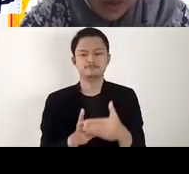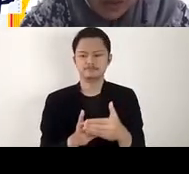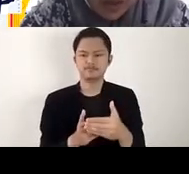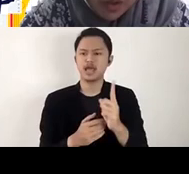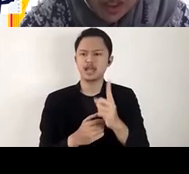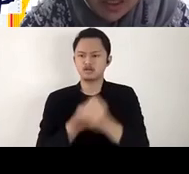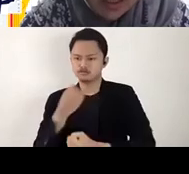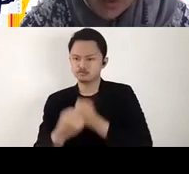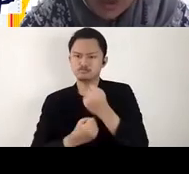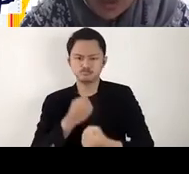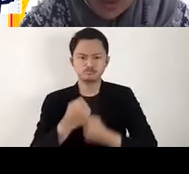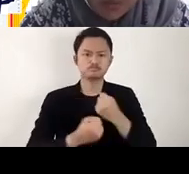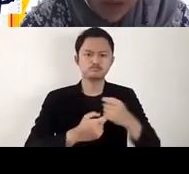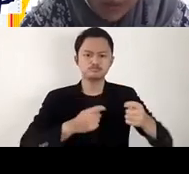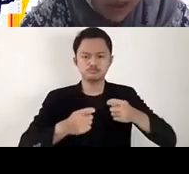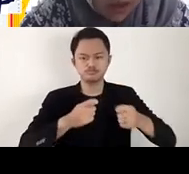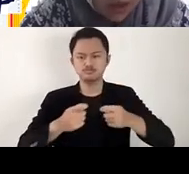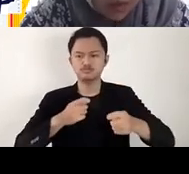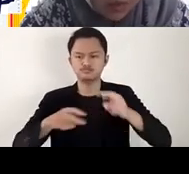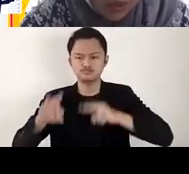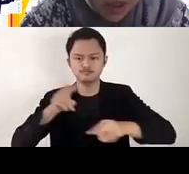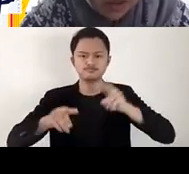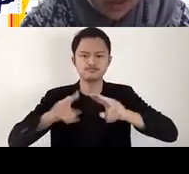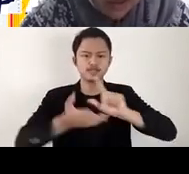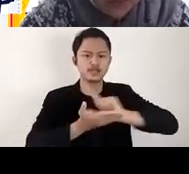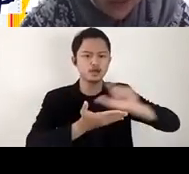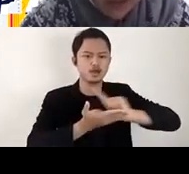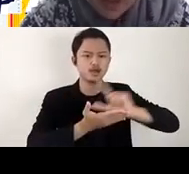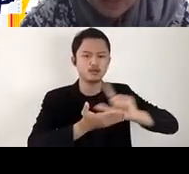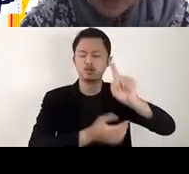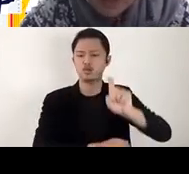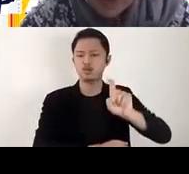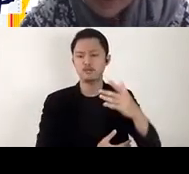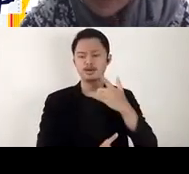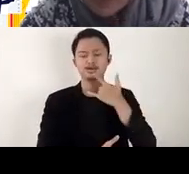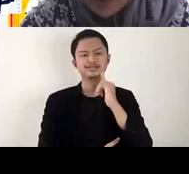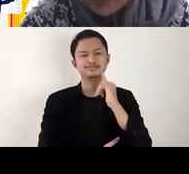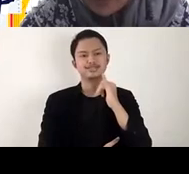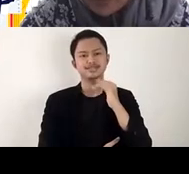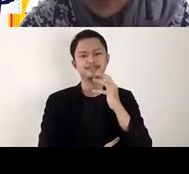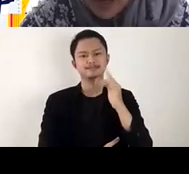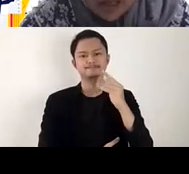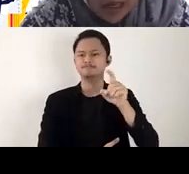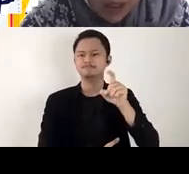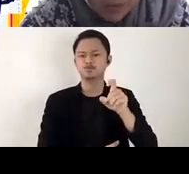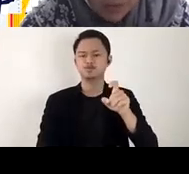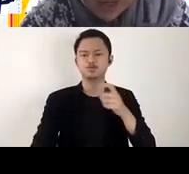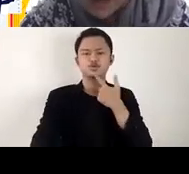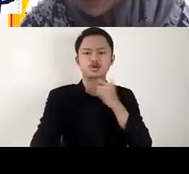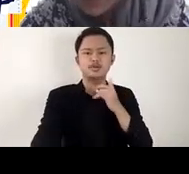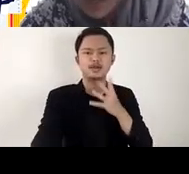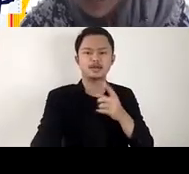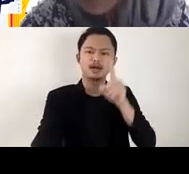upaya untuk memperkuat koordinasi monitoring dan pelaporan ini tentu membutuhkan membutuhkan sebuah Maka